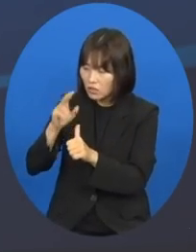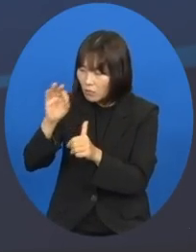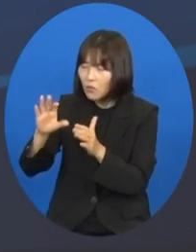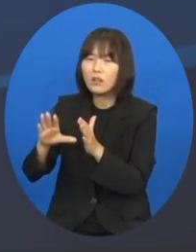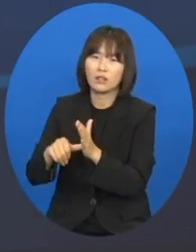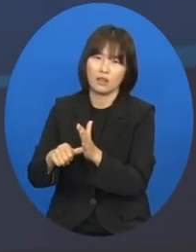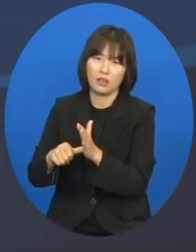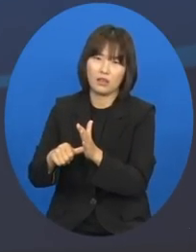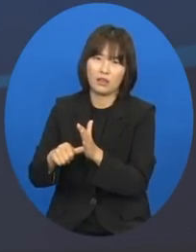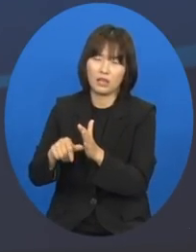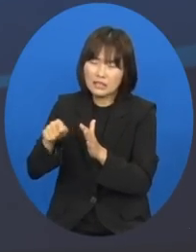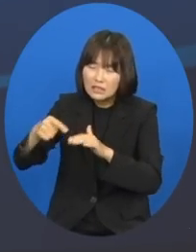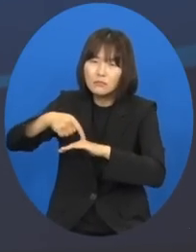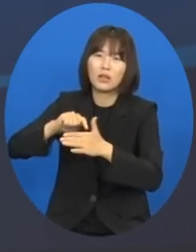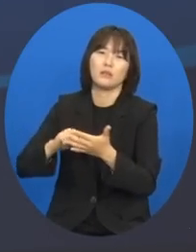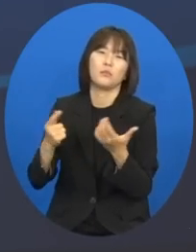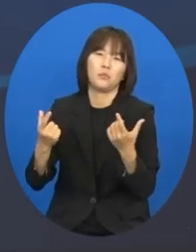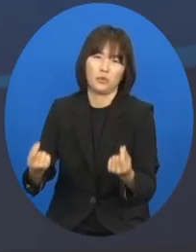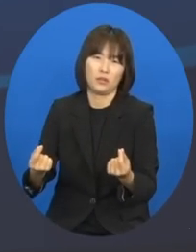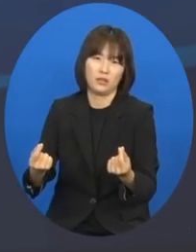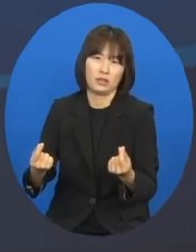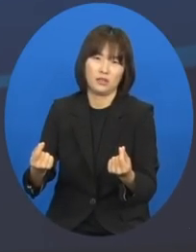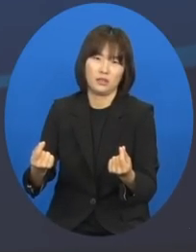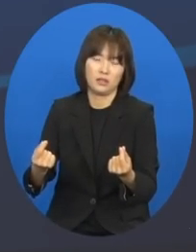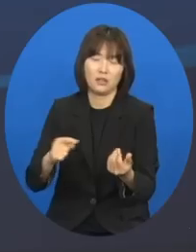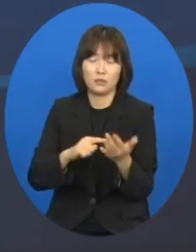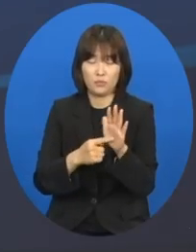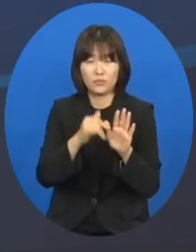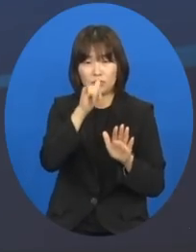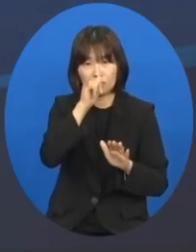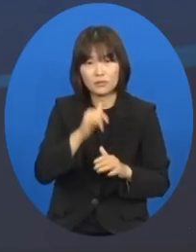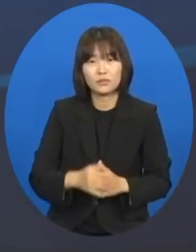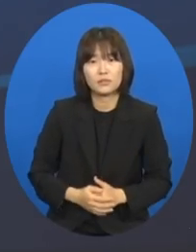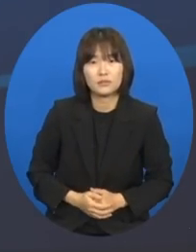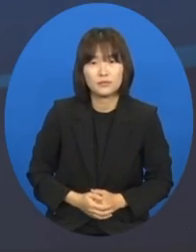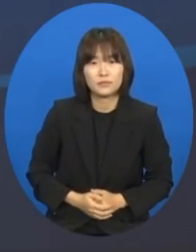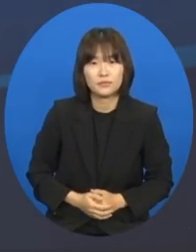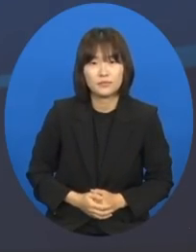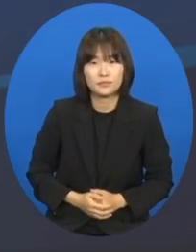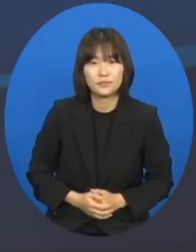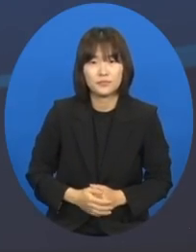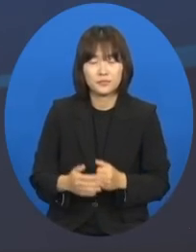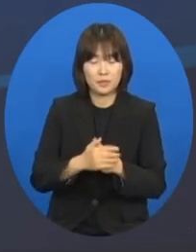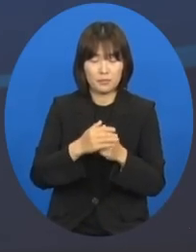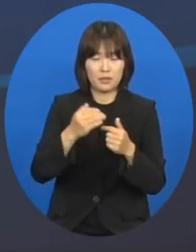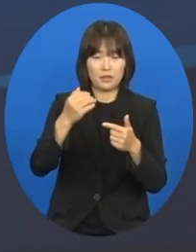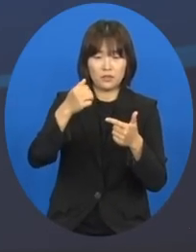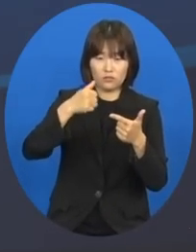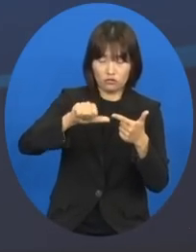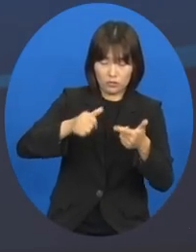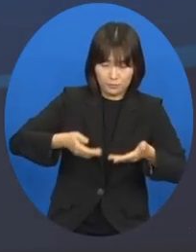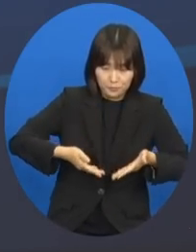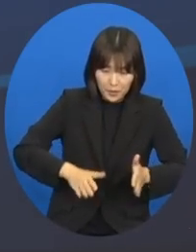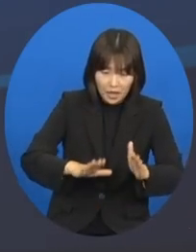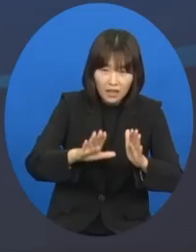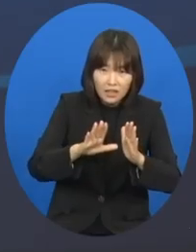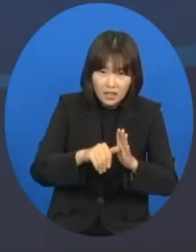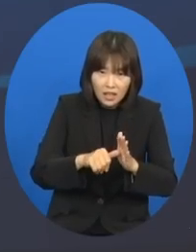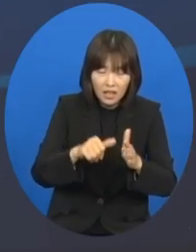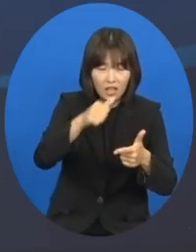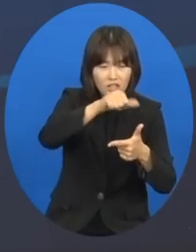볼 때 밀려나는 그 심정이다 이렇게 표현을 합니다 그래서 둘째가 태어났을 때 첫째들을 잘 돌봐